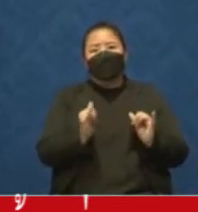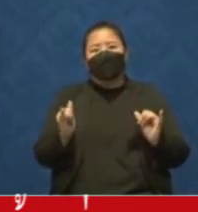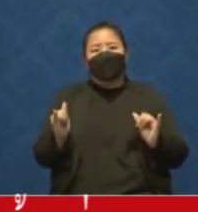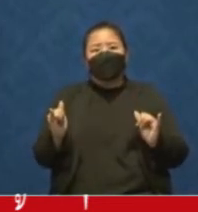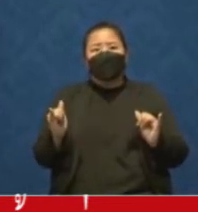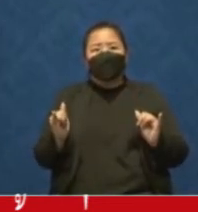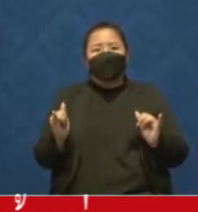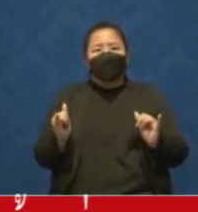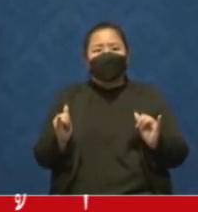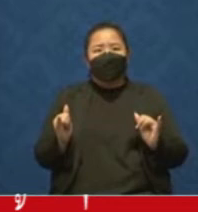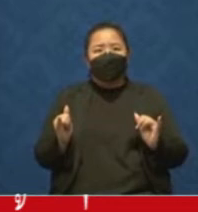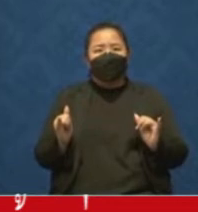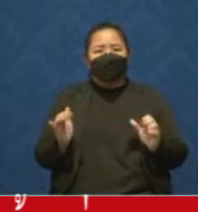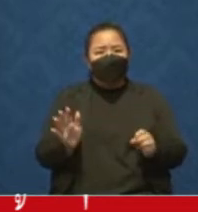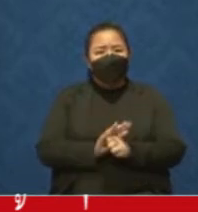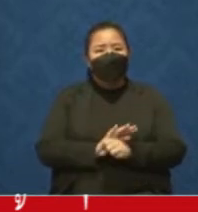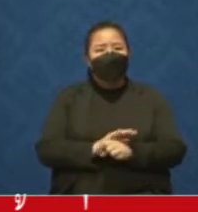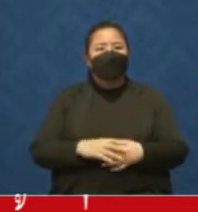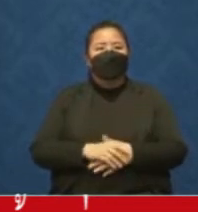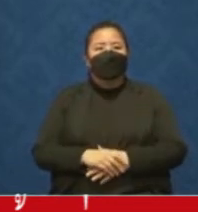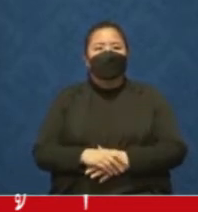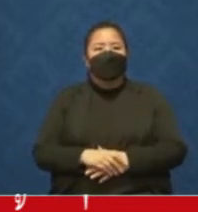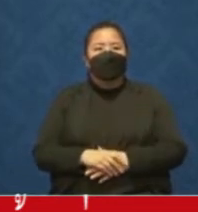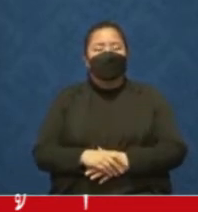เริ่มเภืองตัวต่ไปครั